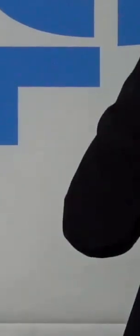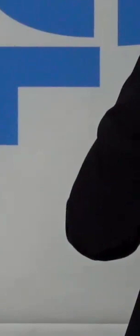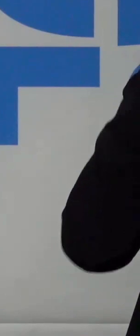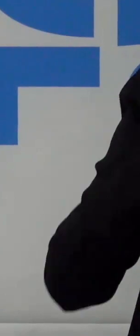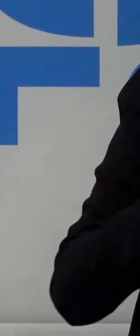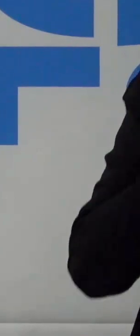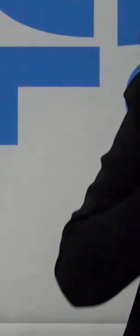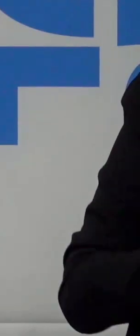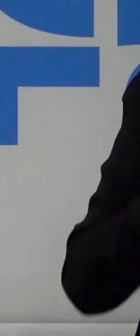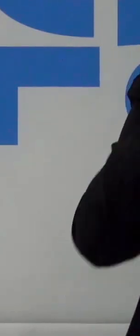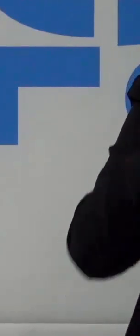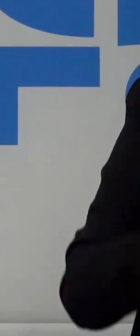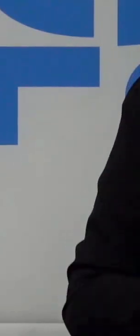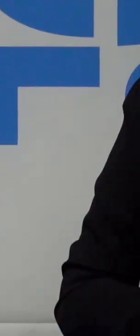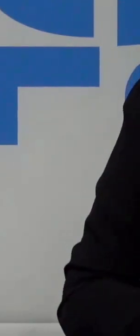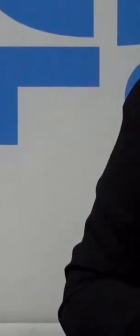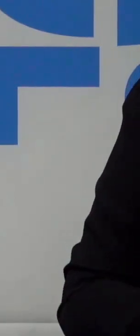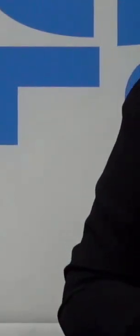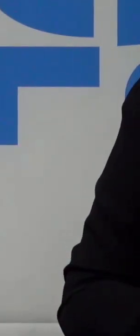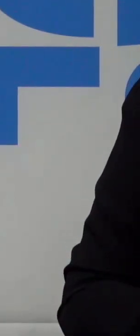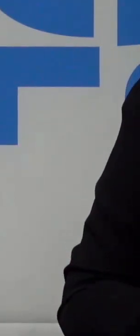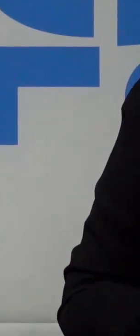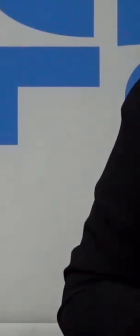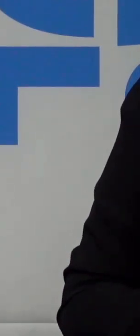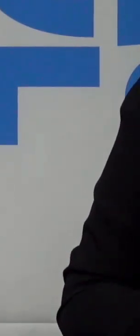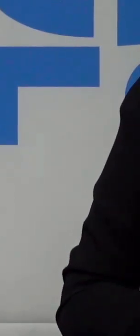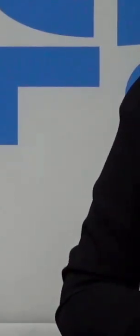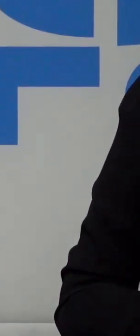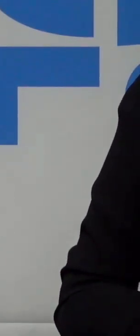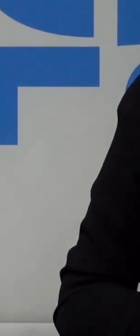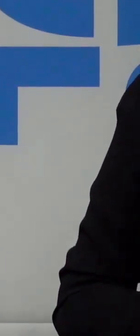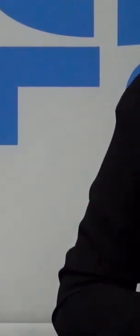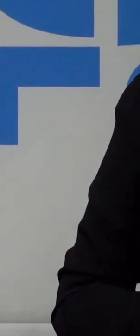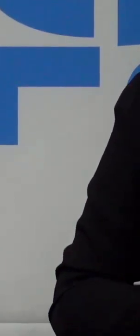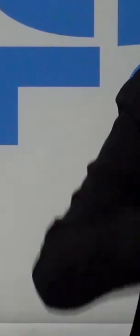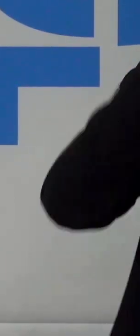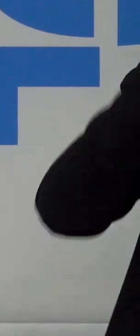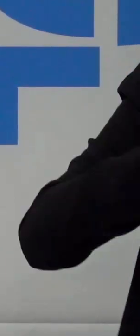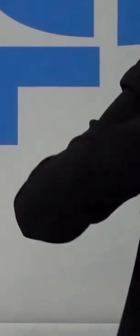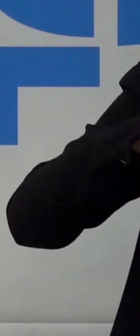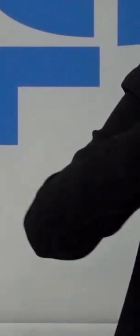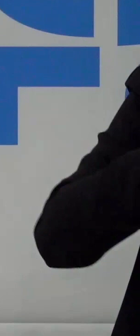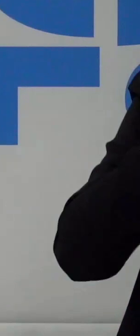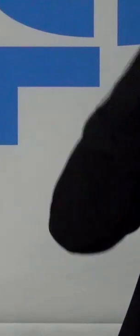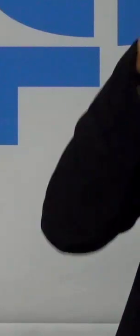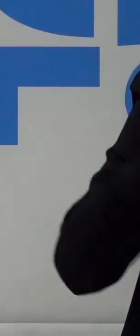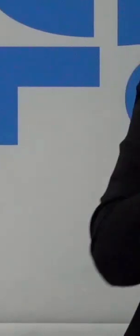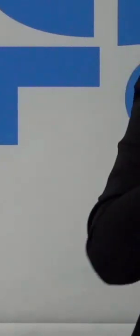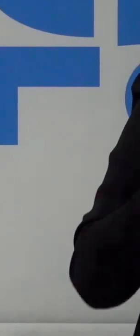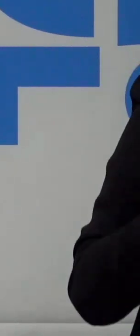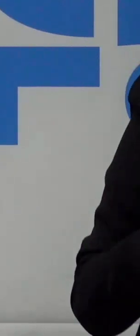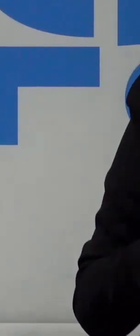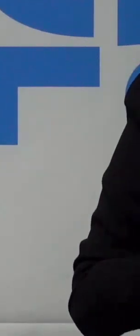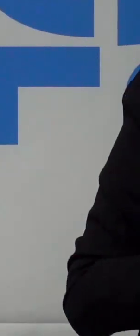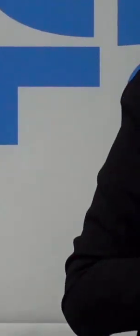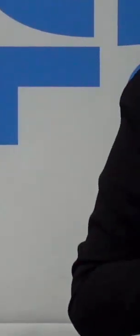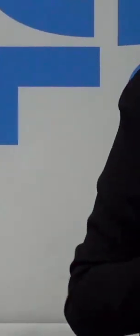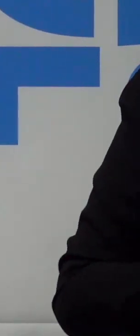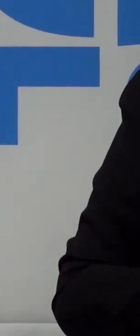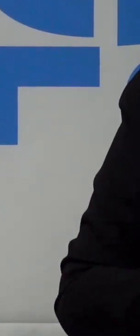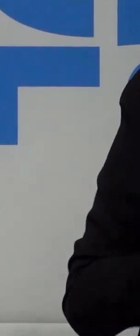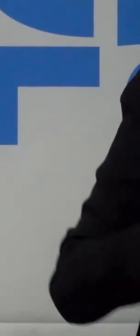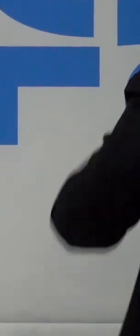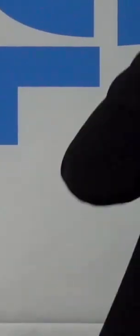오늘 말씀을 드렸는데 요것은 이미 저희들은 구체적인 안에 대해서 많이 토의를 했습니다. 그렇지만은